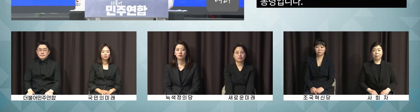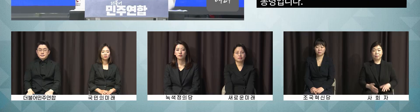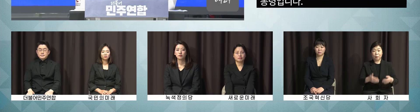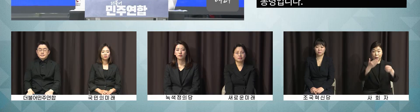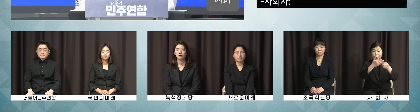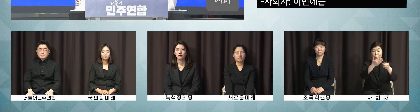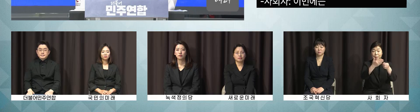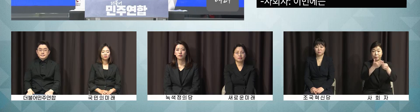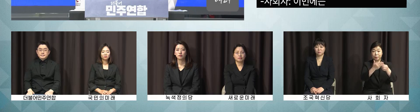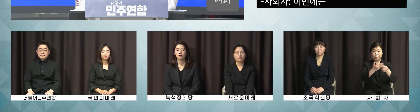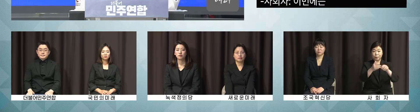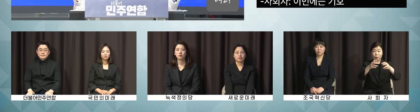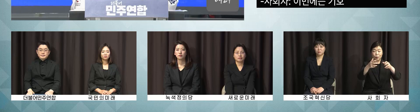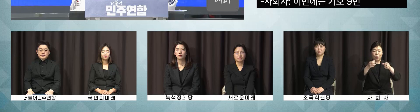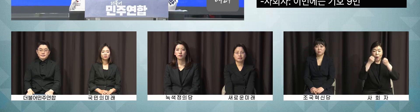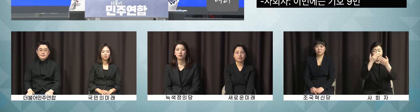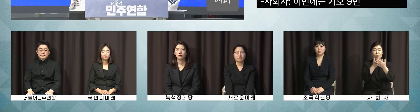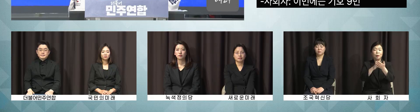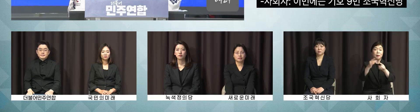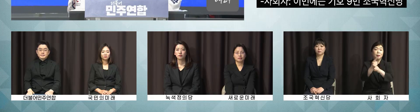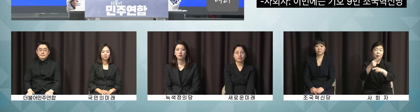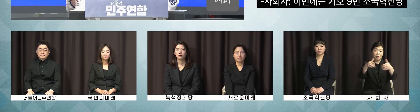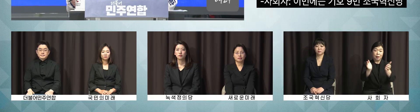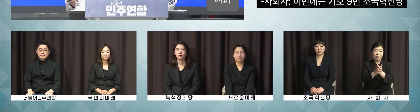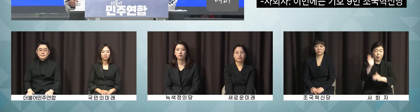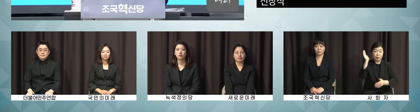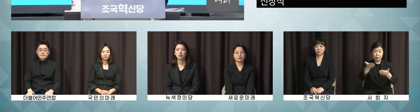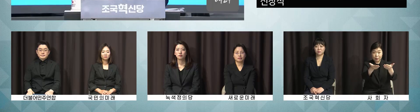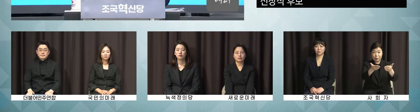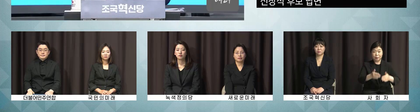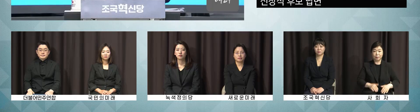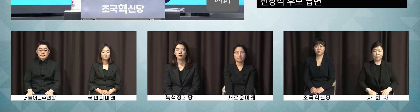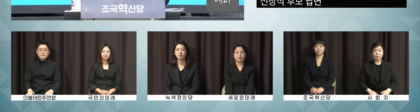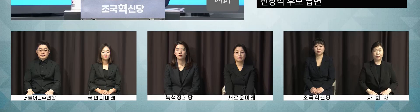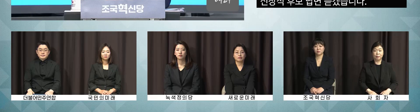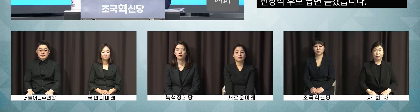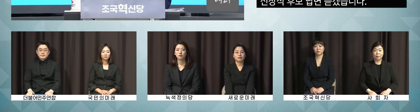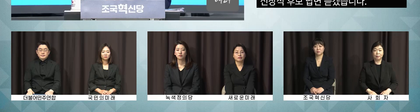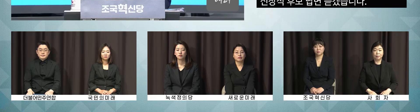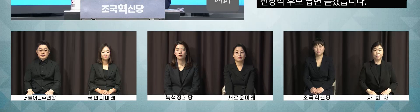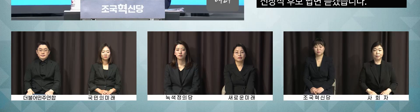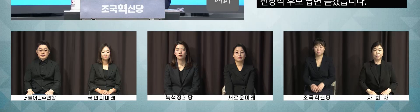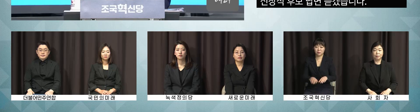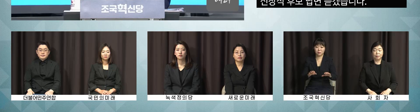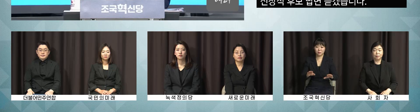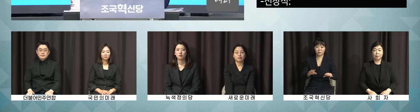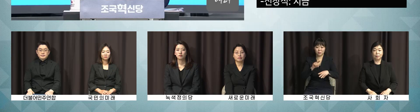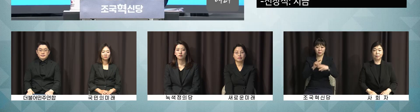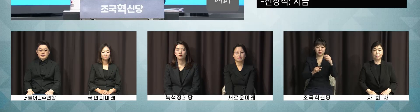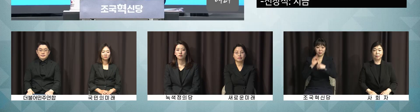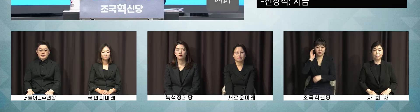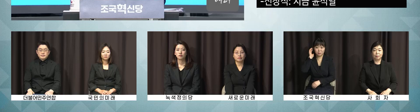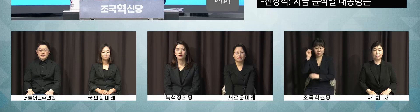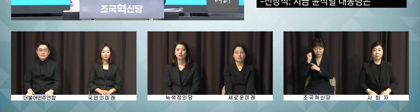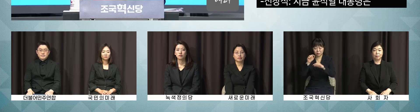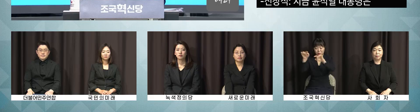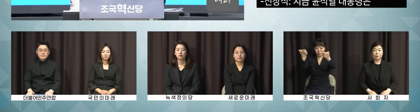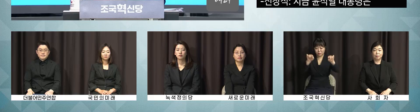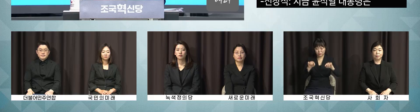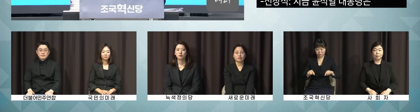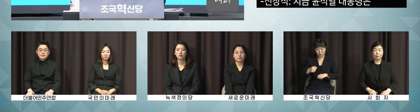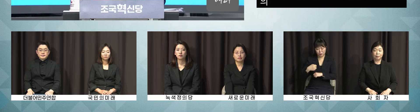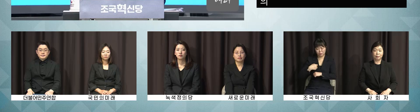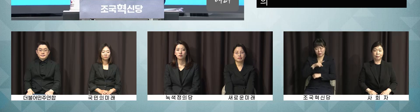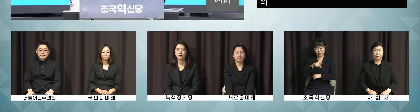기호 9번 조국혁신당 신장식 후보 답변 듣겠습니다. 네. 지금 윤석열 대통령은 한반도의